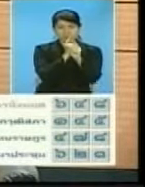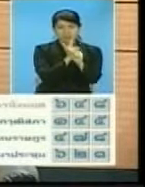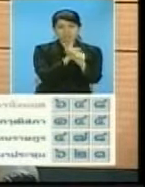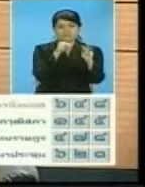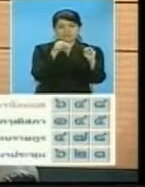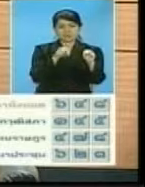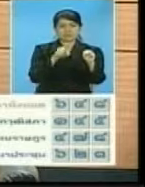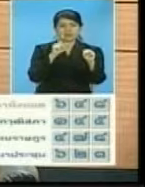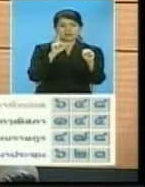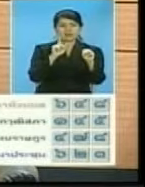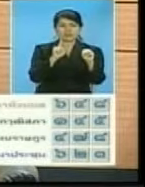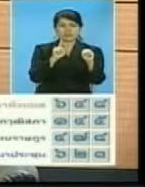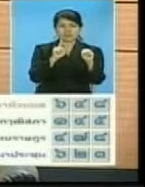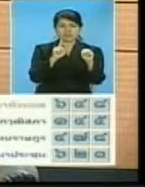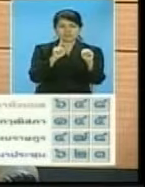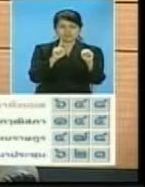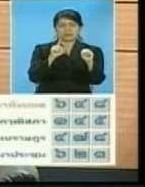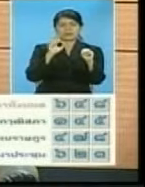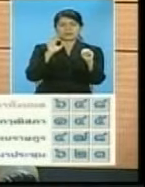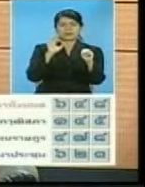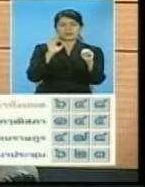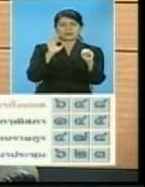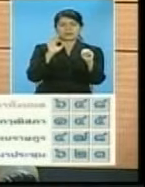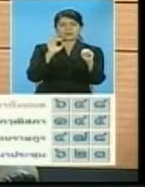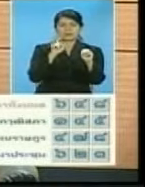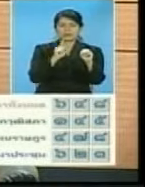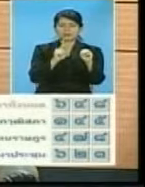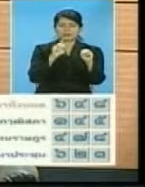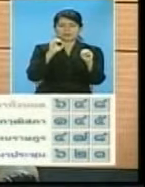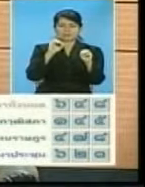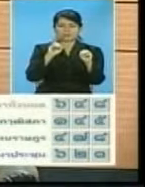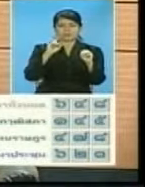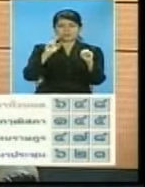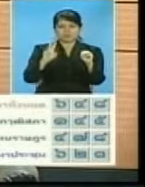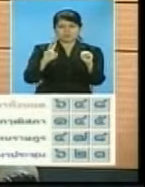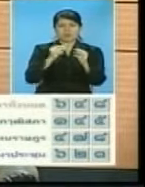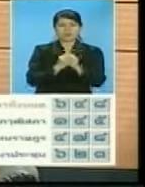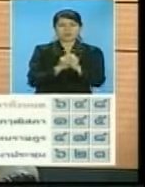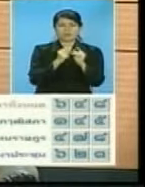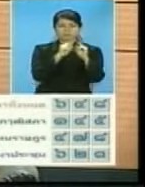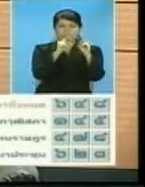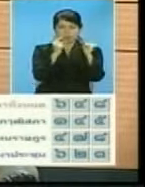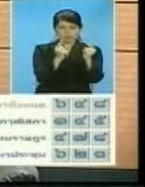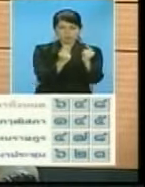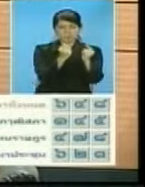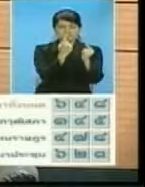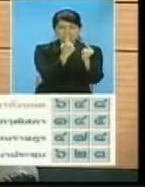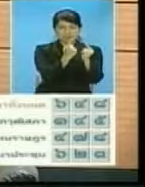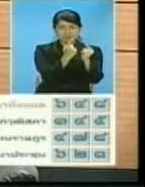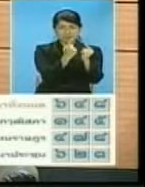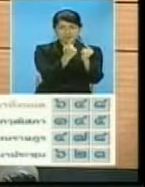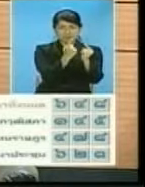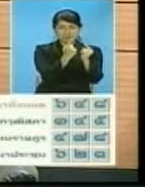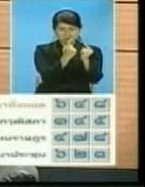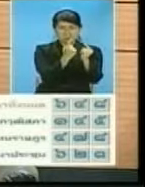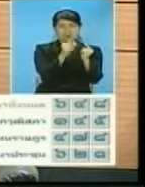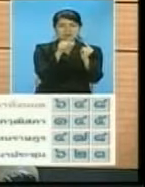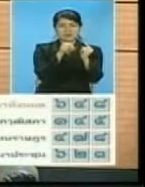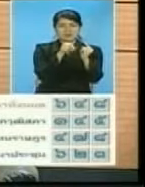า1ตามมาตรา102ซึ่งมีวงเล็บ1 2 3ถึง